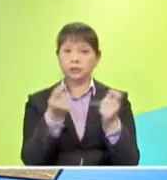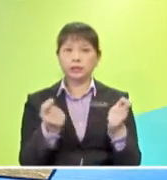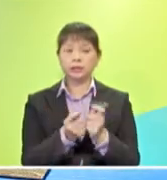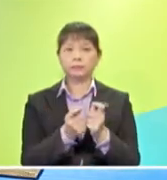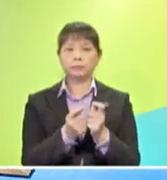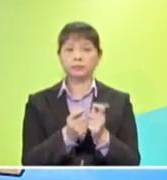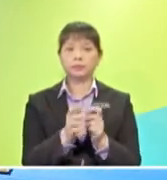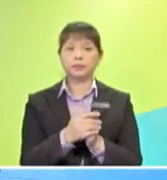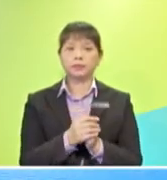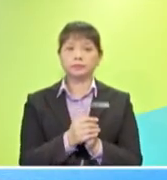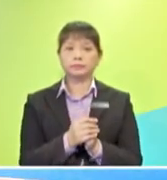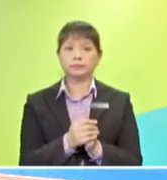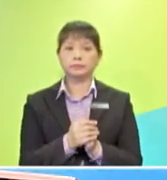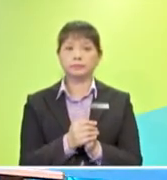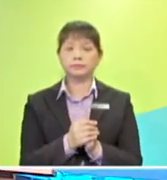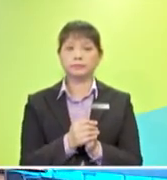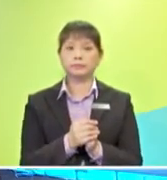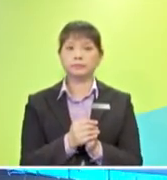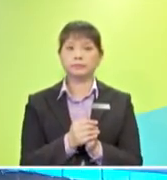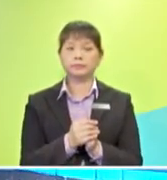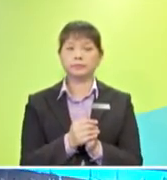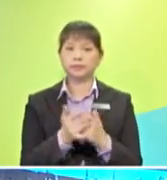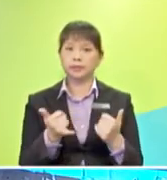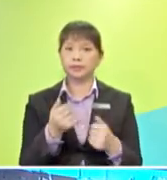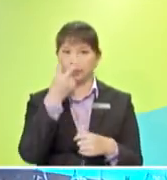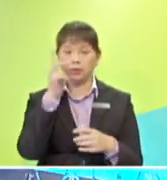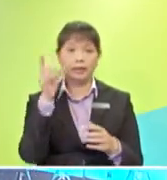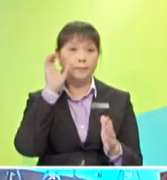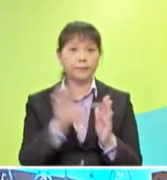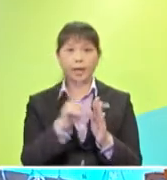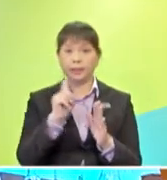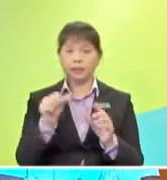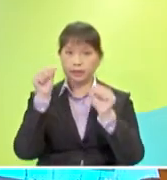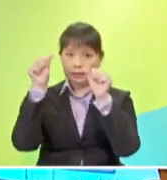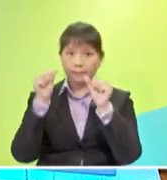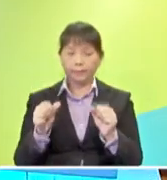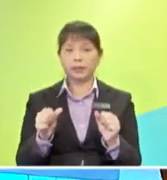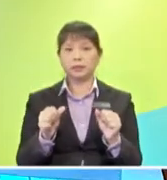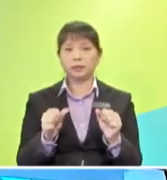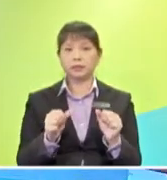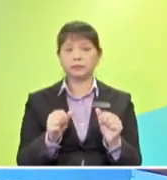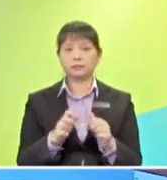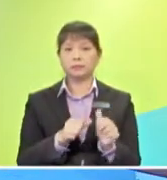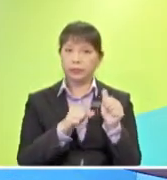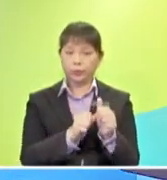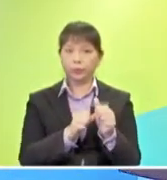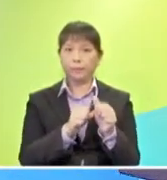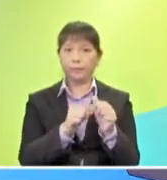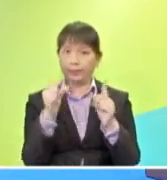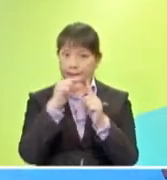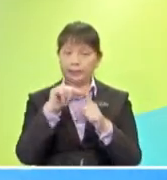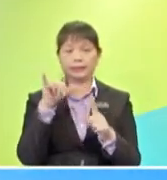perpustakaan berada di sini dan aman tempat